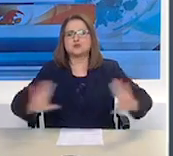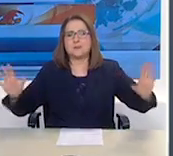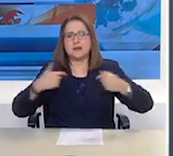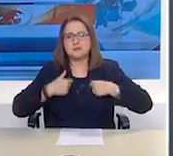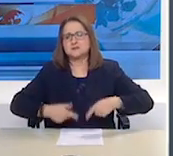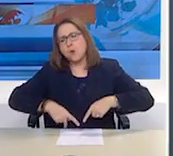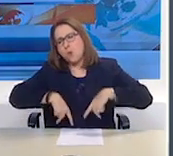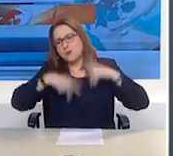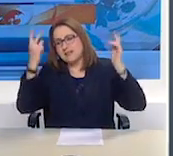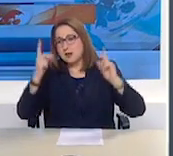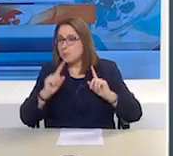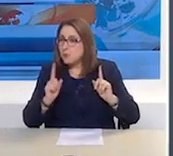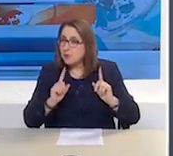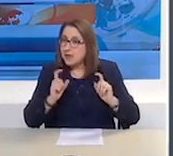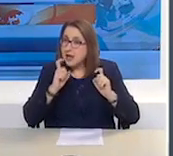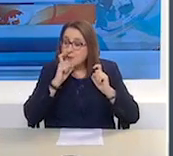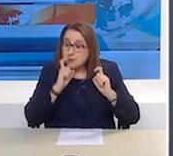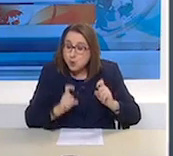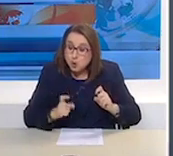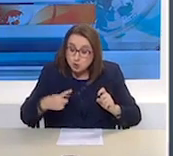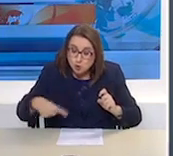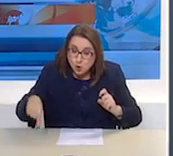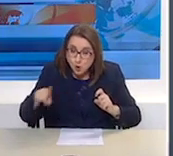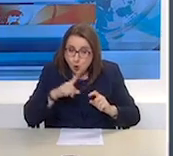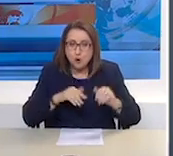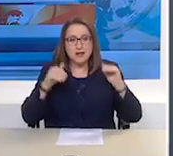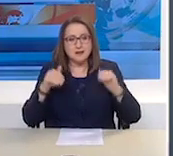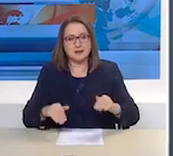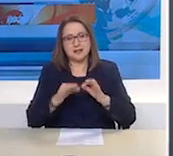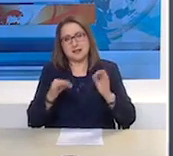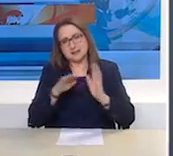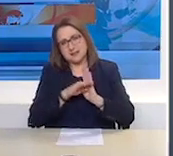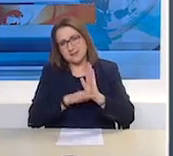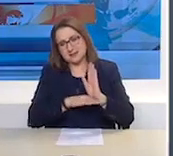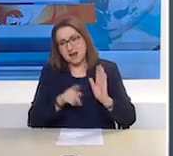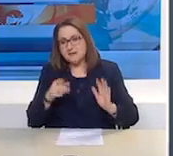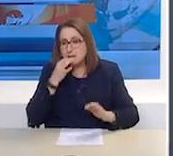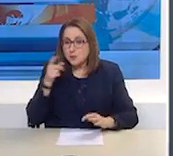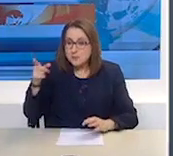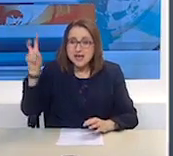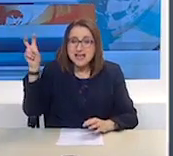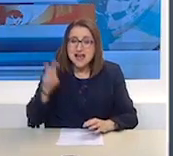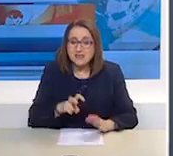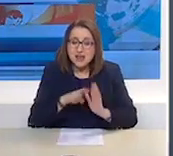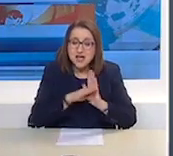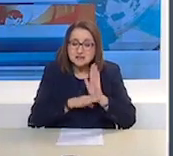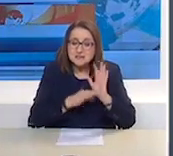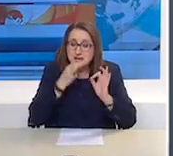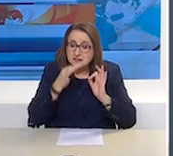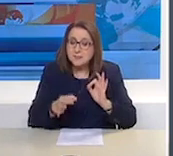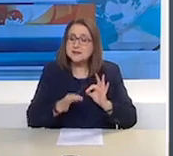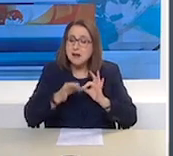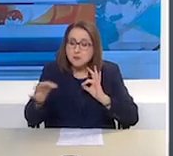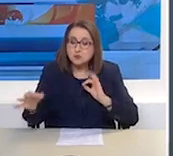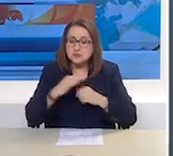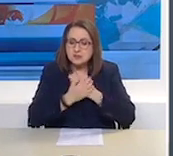ηθική υποχρέωσή μας να τηρούμε τα μέτρα, αυτά που ανέφερε μόλις ο κύριος Χαρδαλιάς, της απόστασης, της